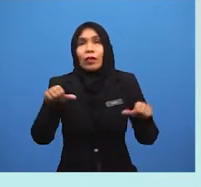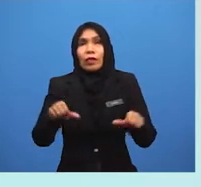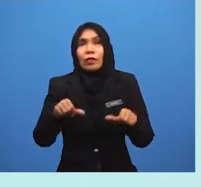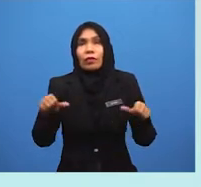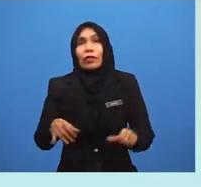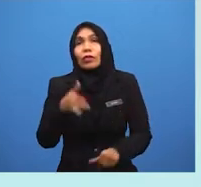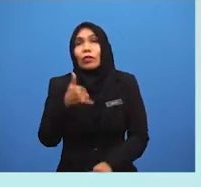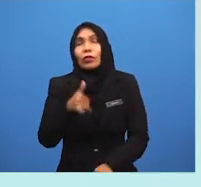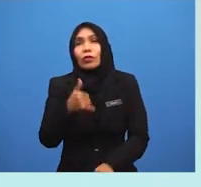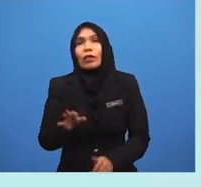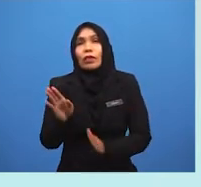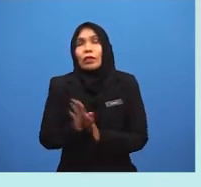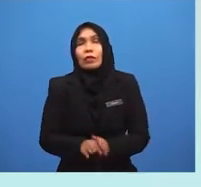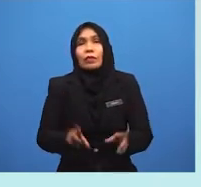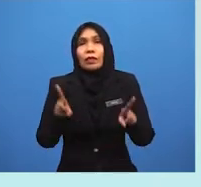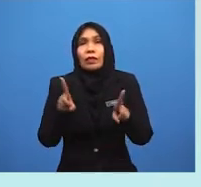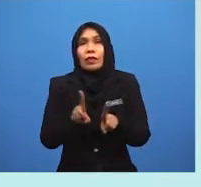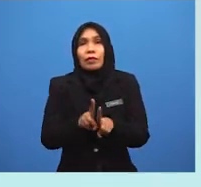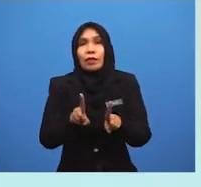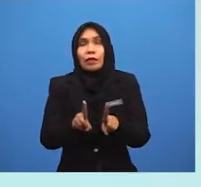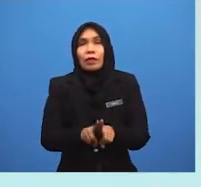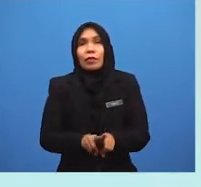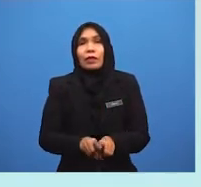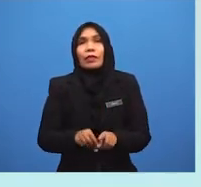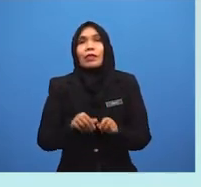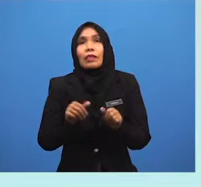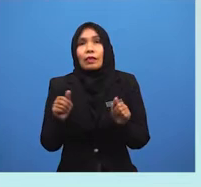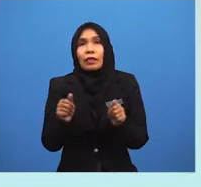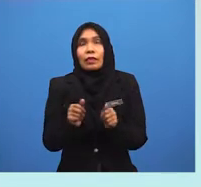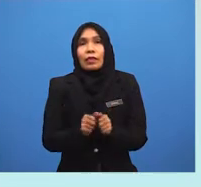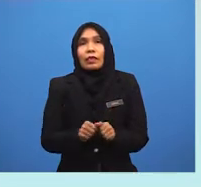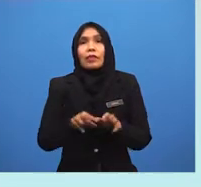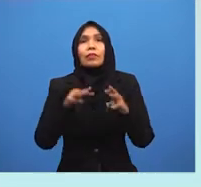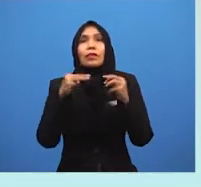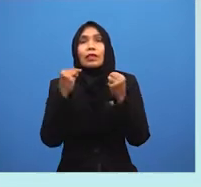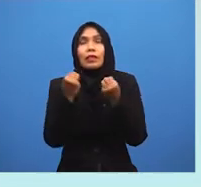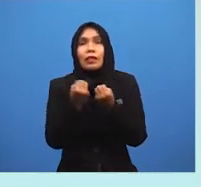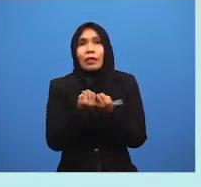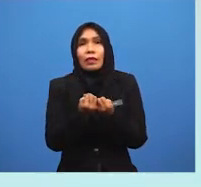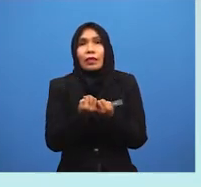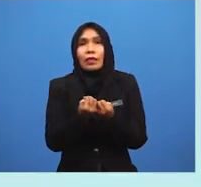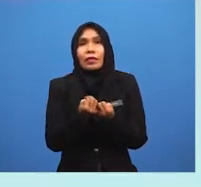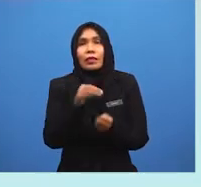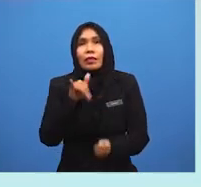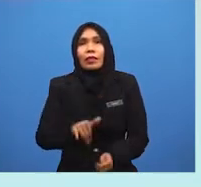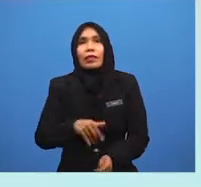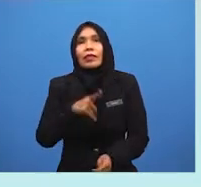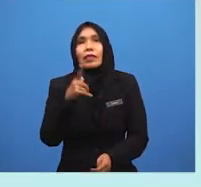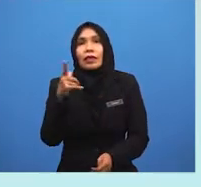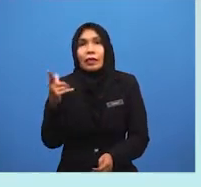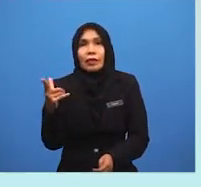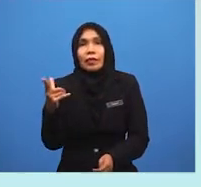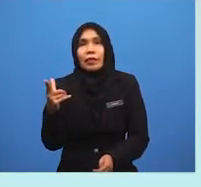aktiviti sukan nikah bersama-sama dengan masyarakat setempat yang lain anjuran